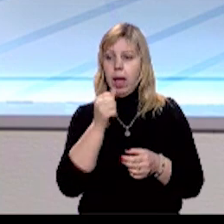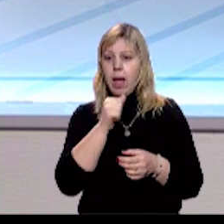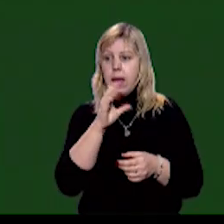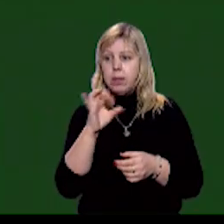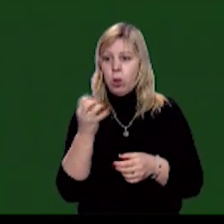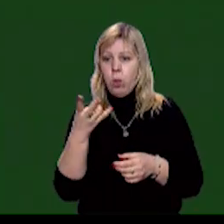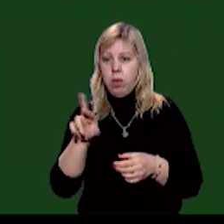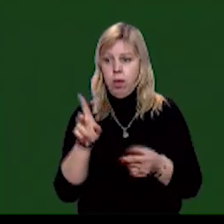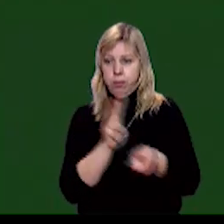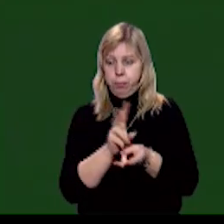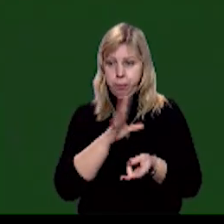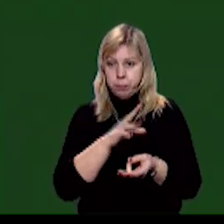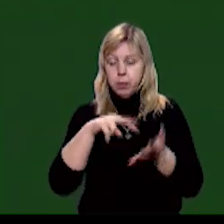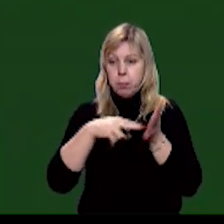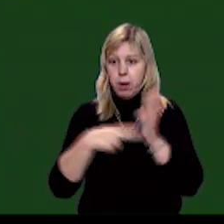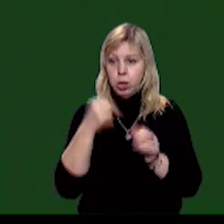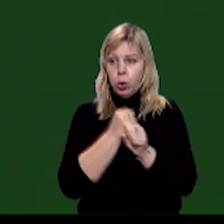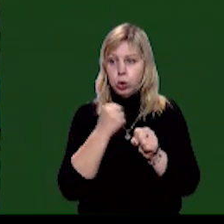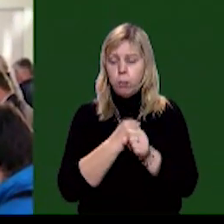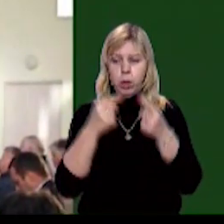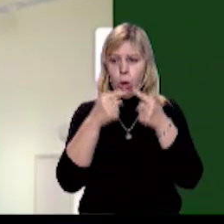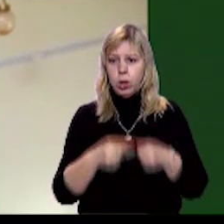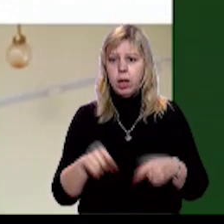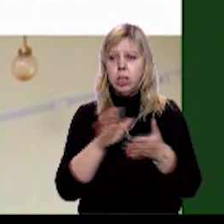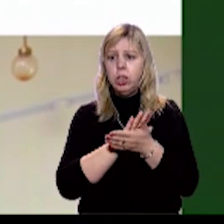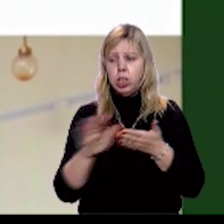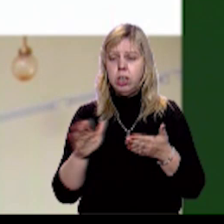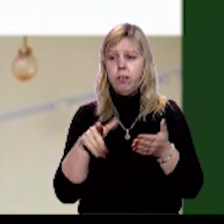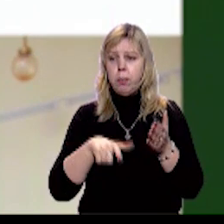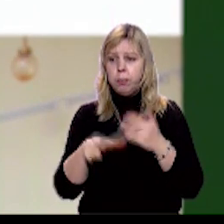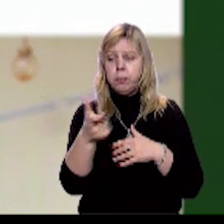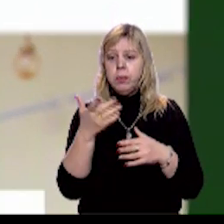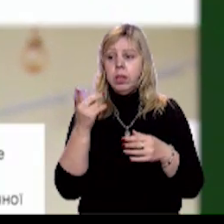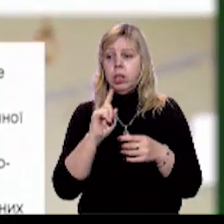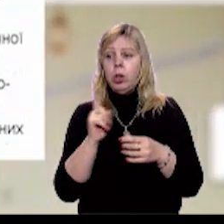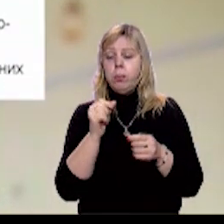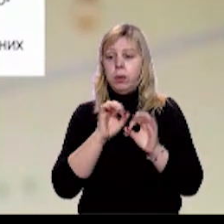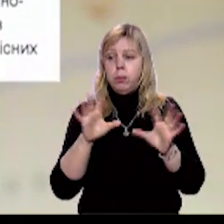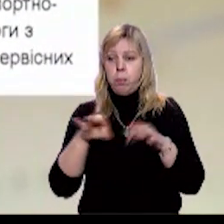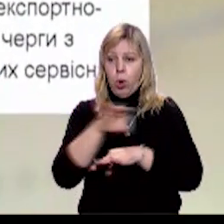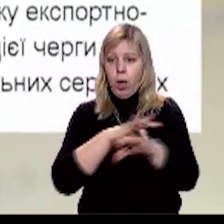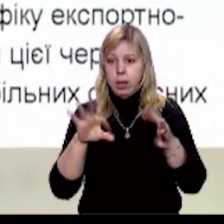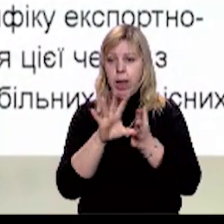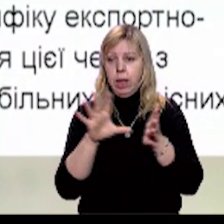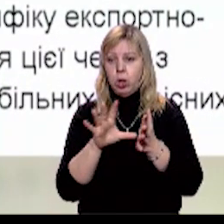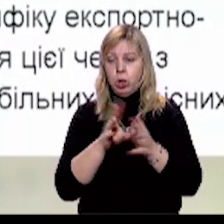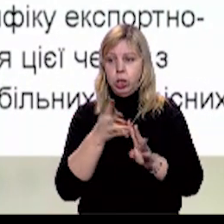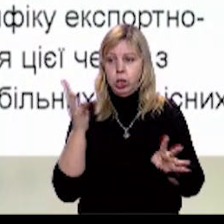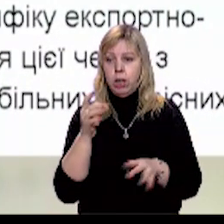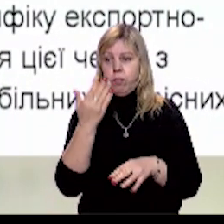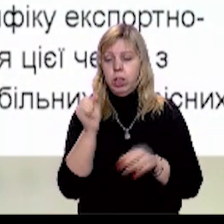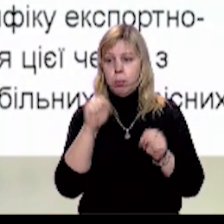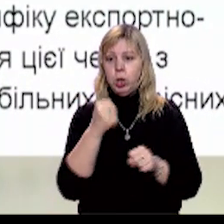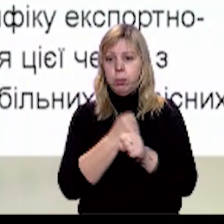і цитую, у планах розробити конкретні часові параметри, щоб імплементувати проект електронної черги. Він